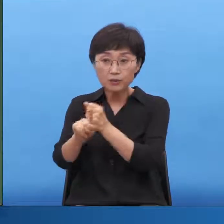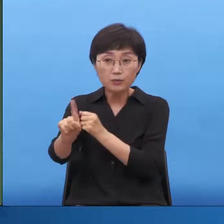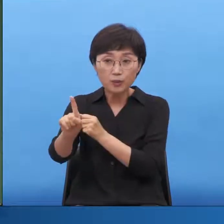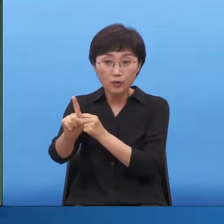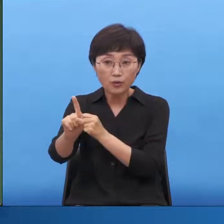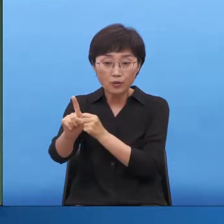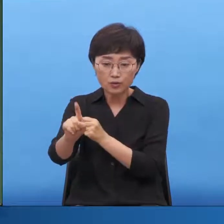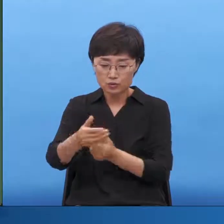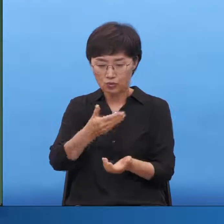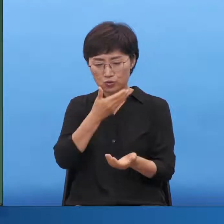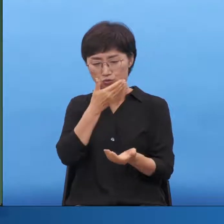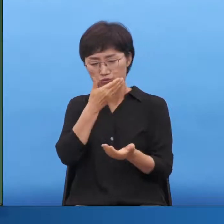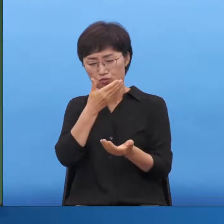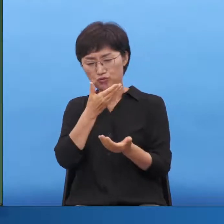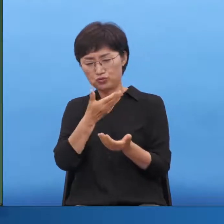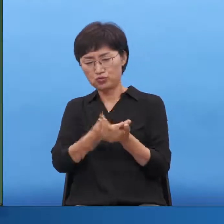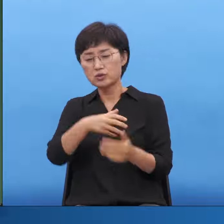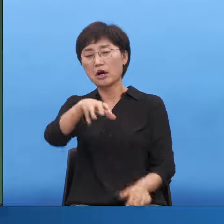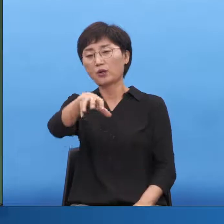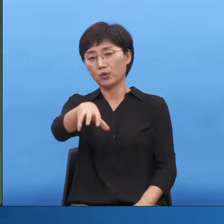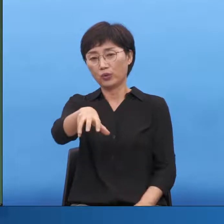곳에도 하나님 문제를 주실 수가 있어요.